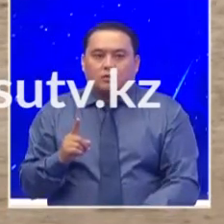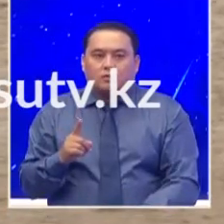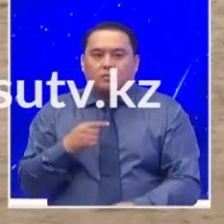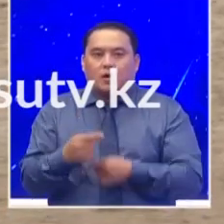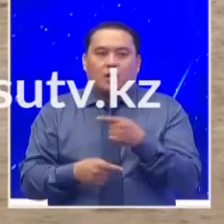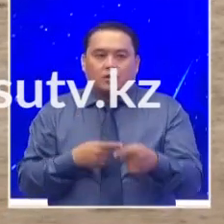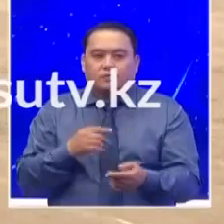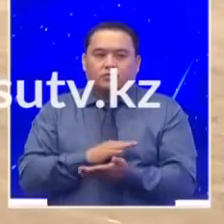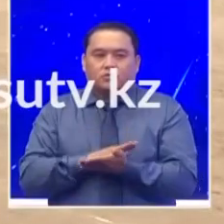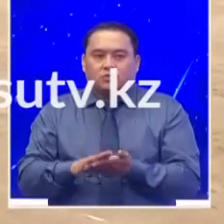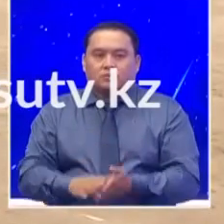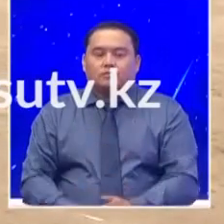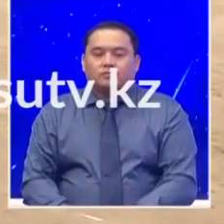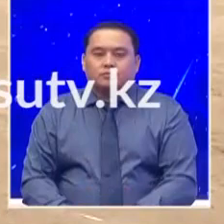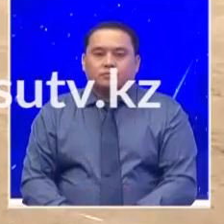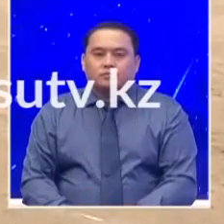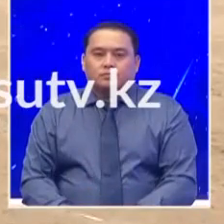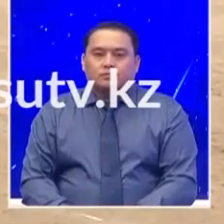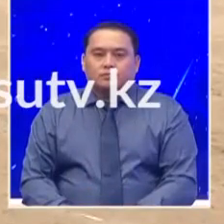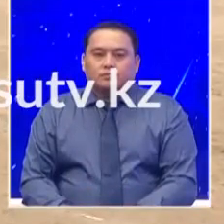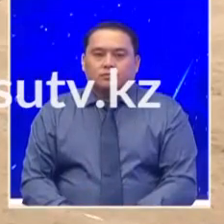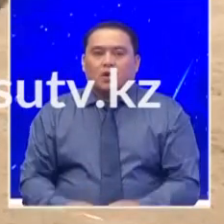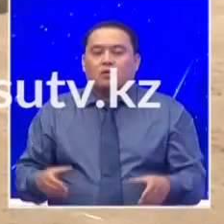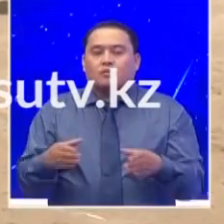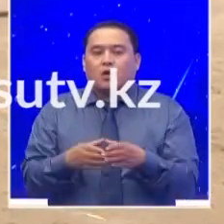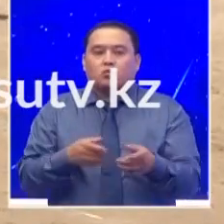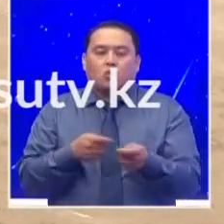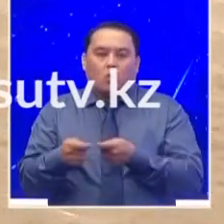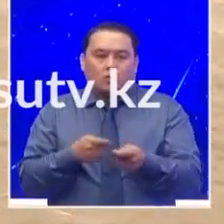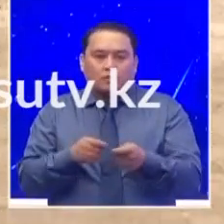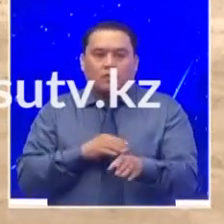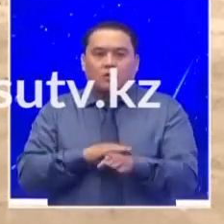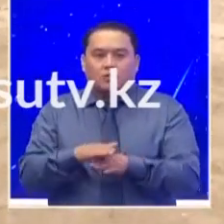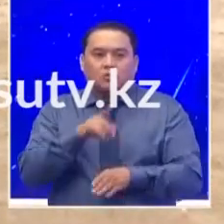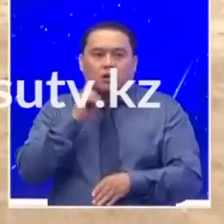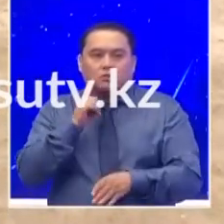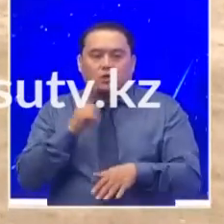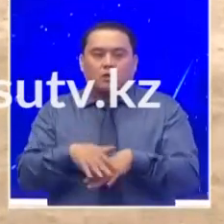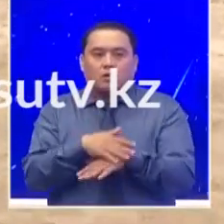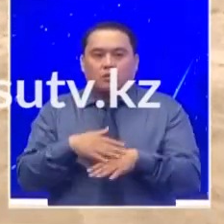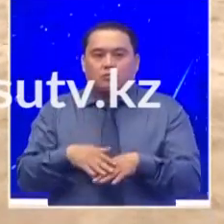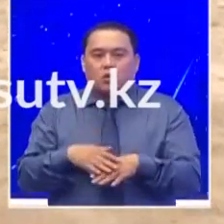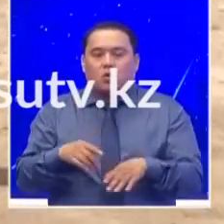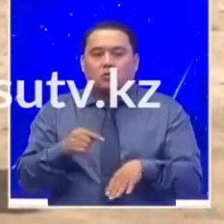поколение жило в чистоте. Как отмечают командиры трудовых отрядов, реализация программы «Жасыл-Ель» нацелена побуждать